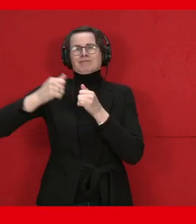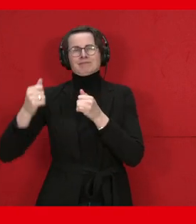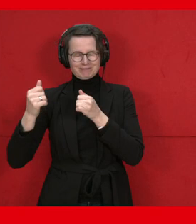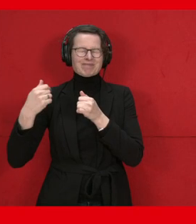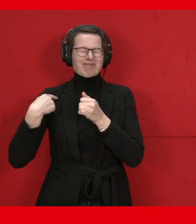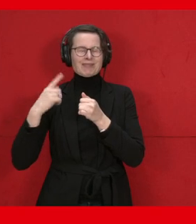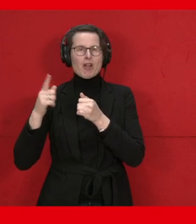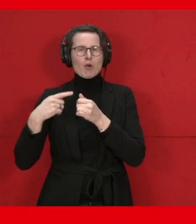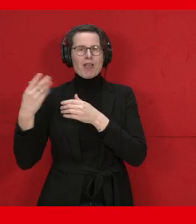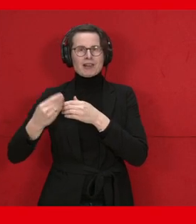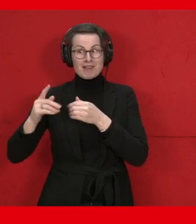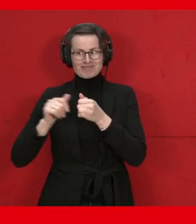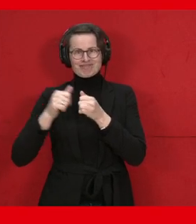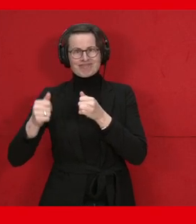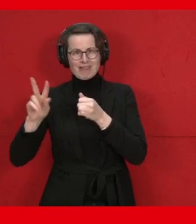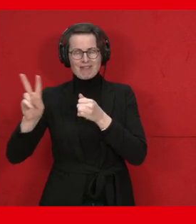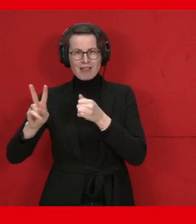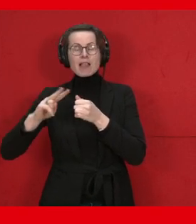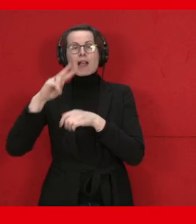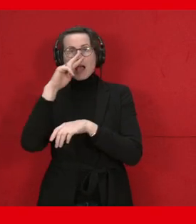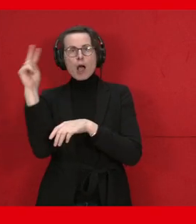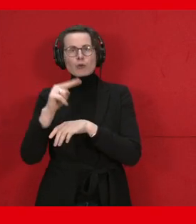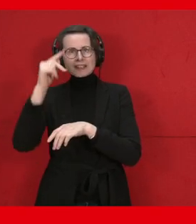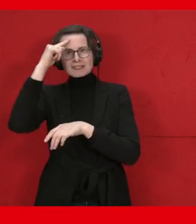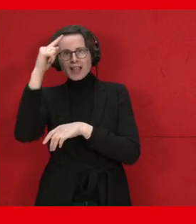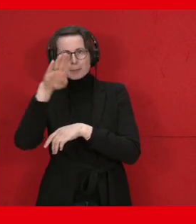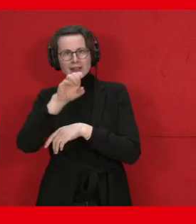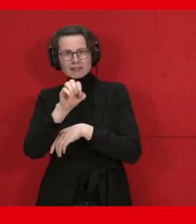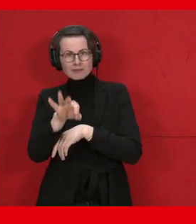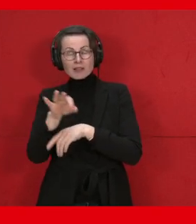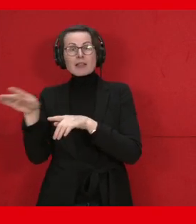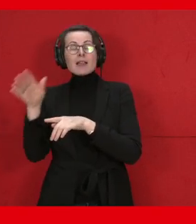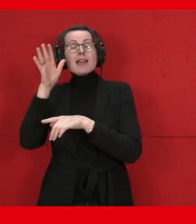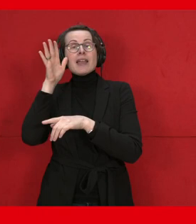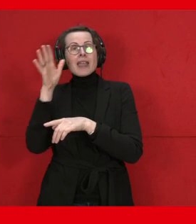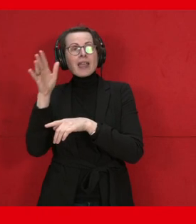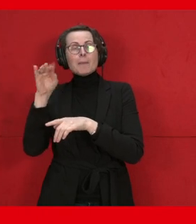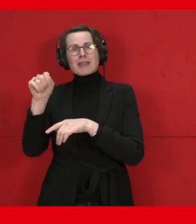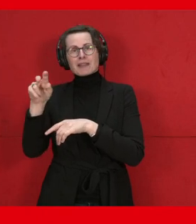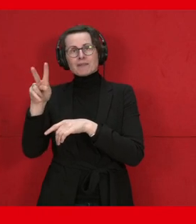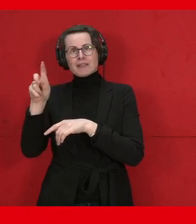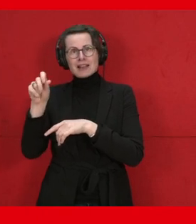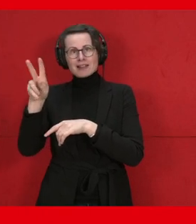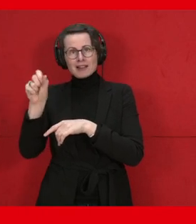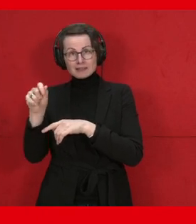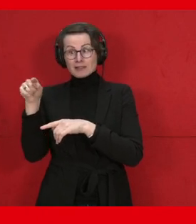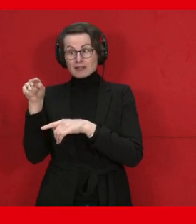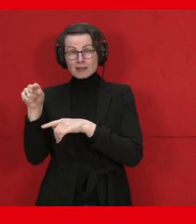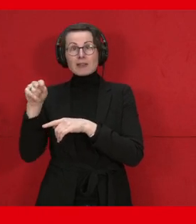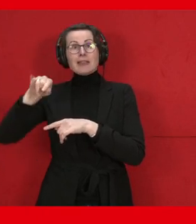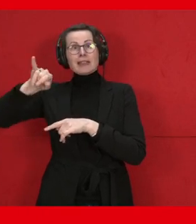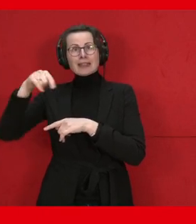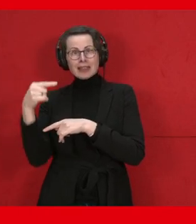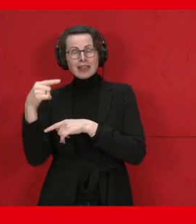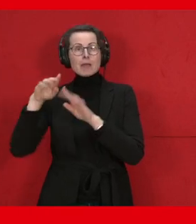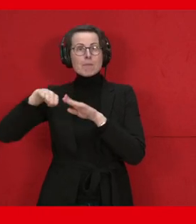noch einzuladen, nämlich einen aus dem Aufsichtsrat von BASF, Michael Vassiliadis, Chefstuhl seit 2009, IG Bergbau